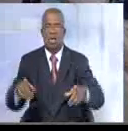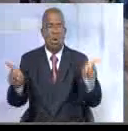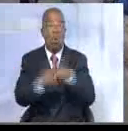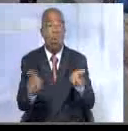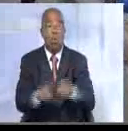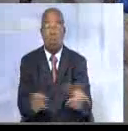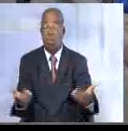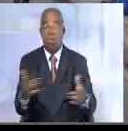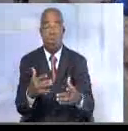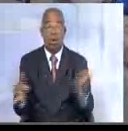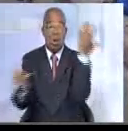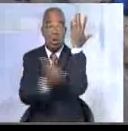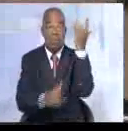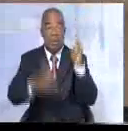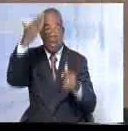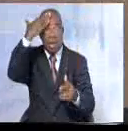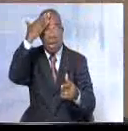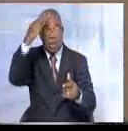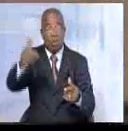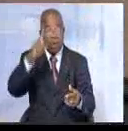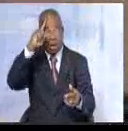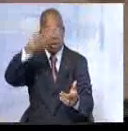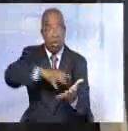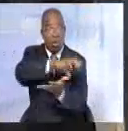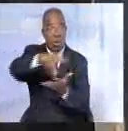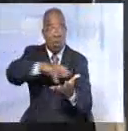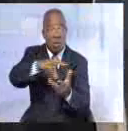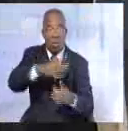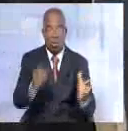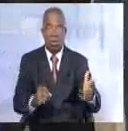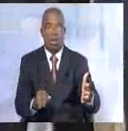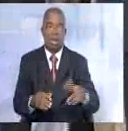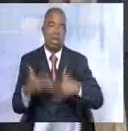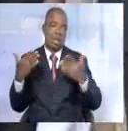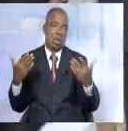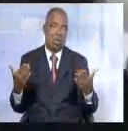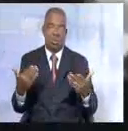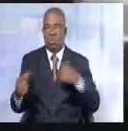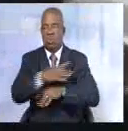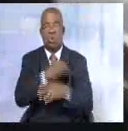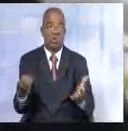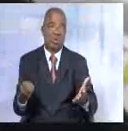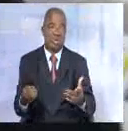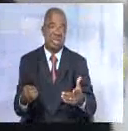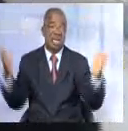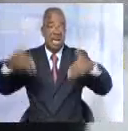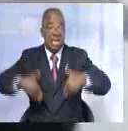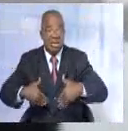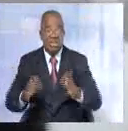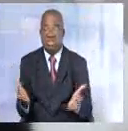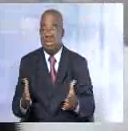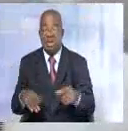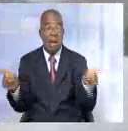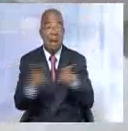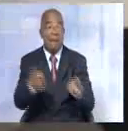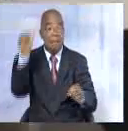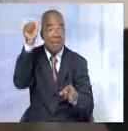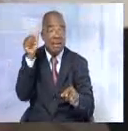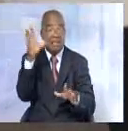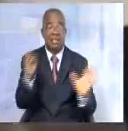de post-conflit. Par ailleurs, 135 cas de ces viols sont imputables aux hommes en armes. Les observateurs jugent ce chiffre trop